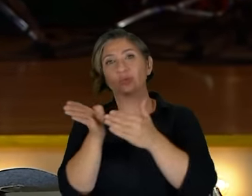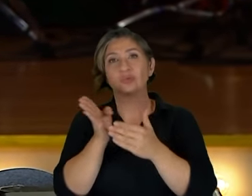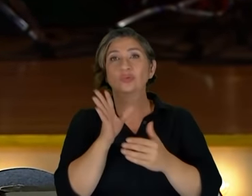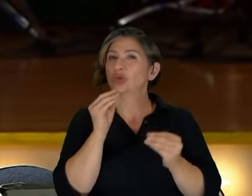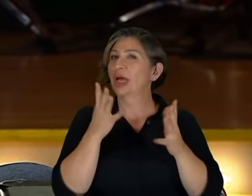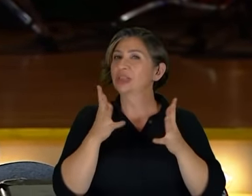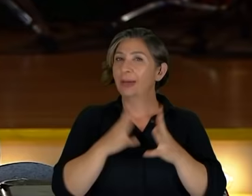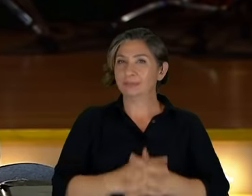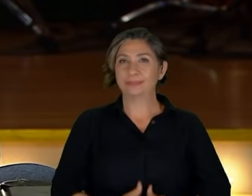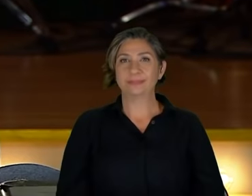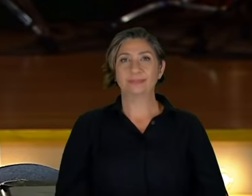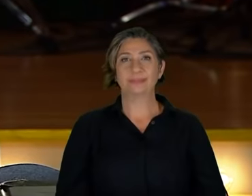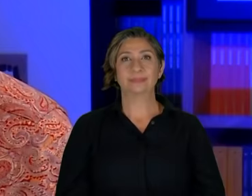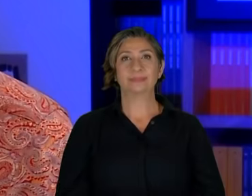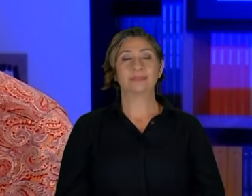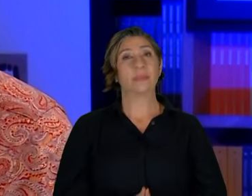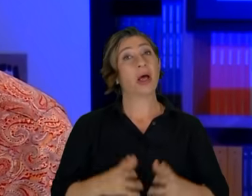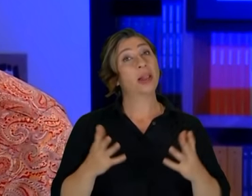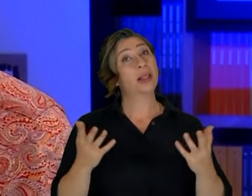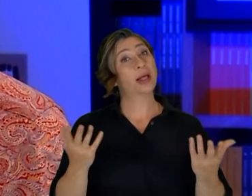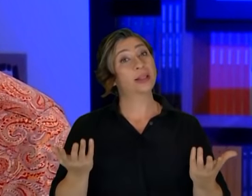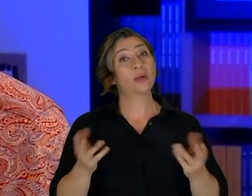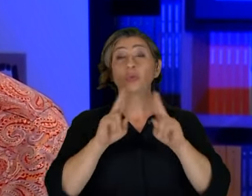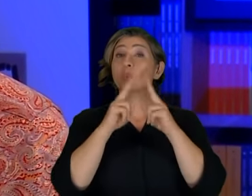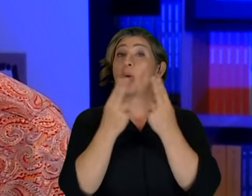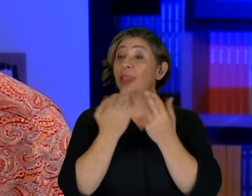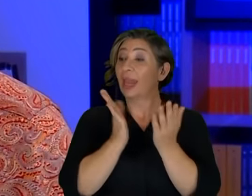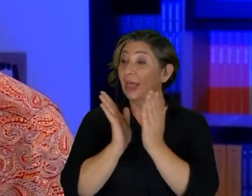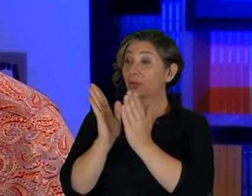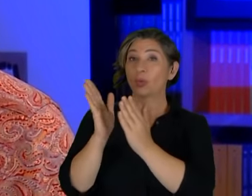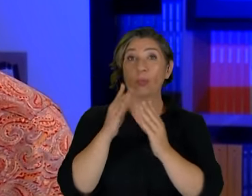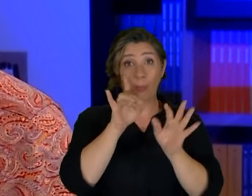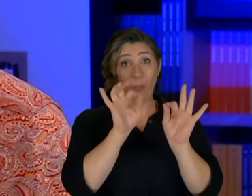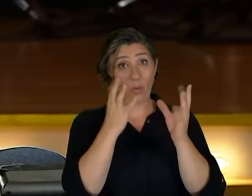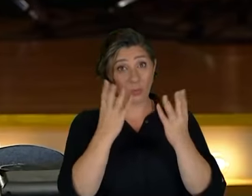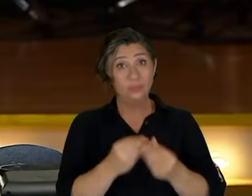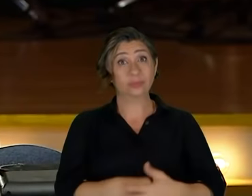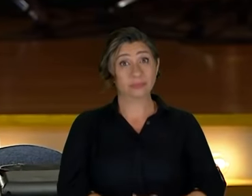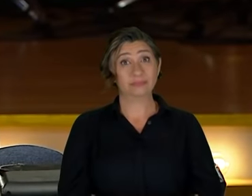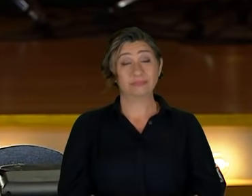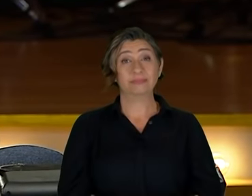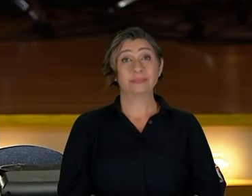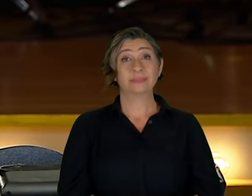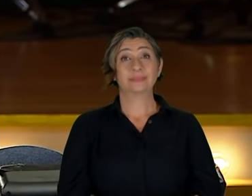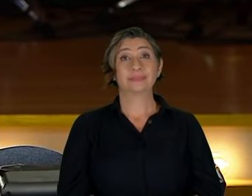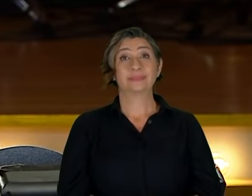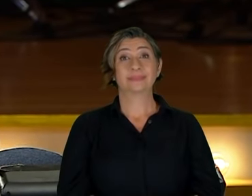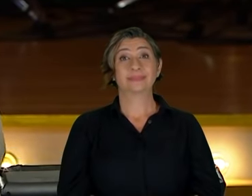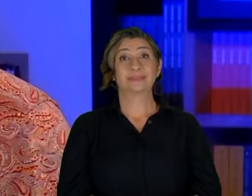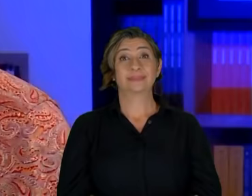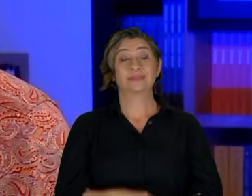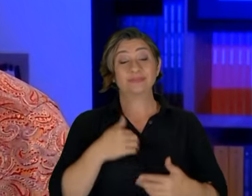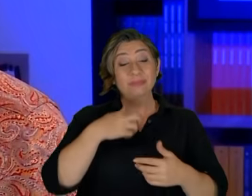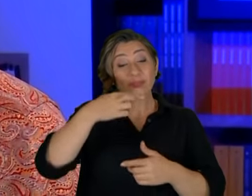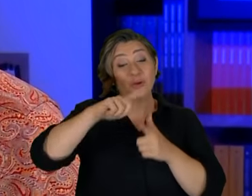Çok acayip değil mi? Allah Allah. Dünya nereye gidecek? Demek böyle oluyorsunuz. Demek ha? Böyleyiz. Biz işte proje